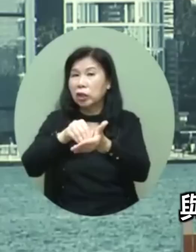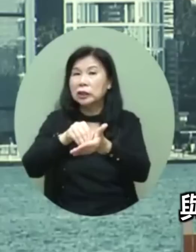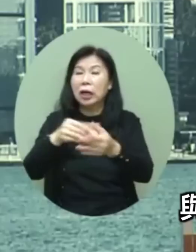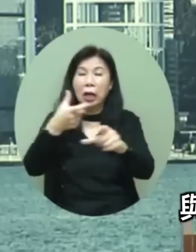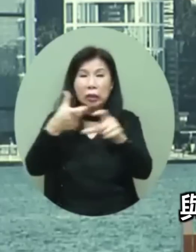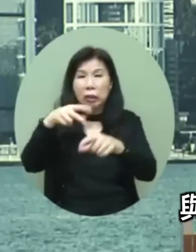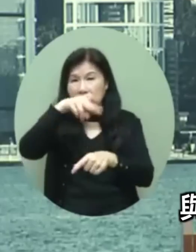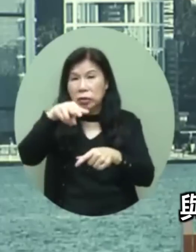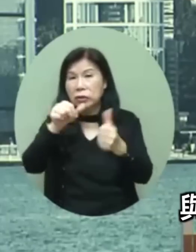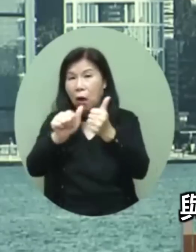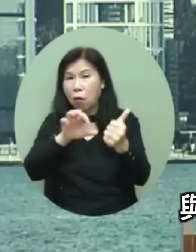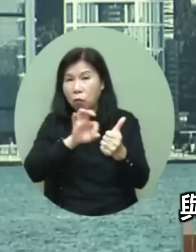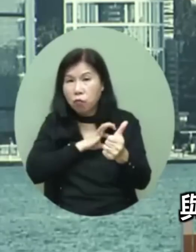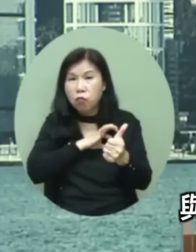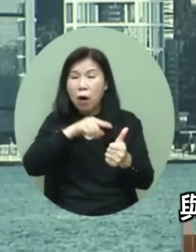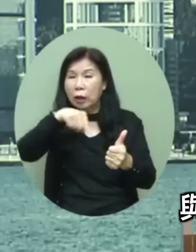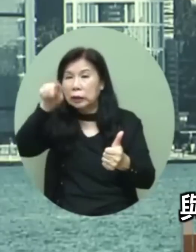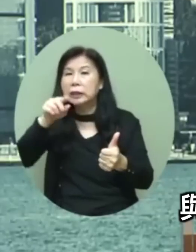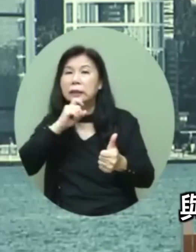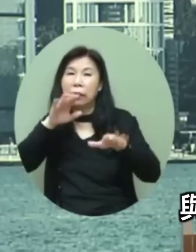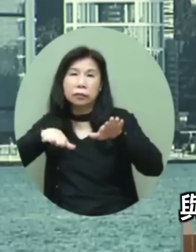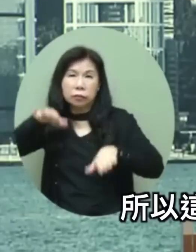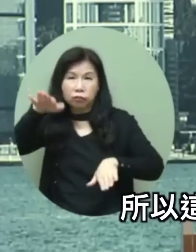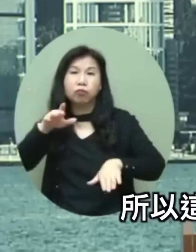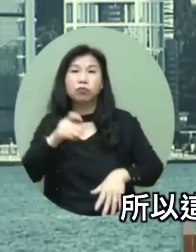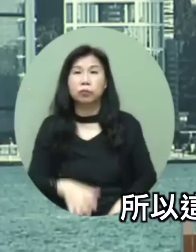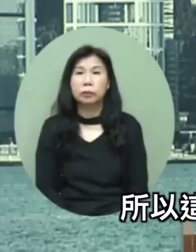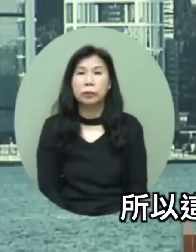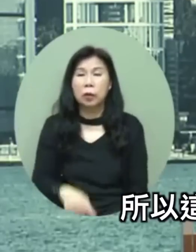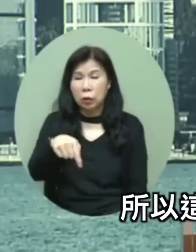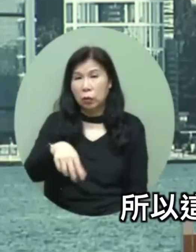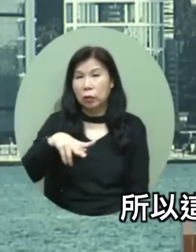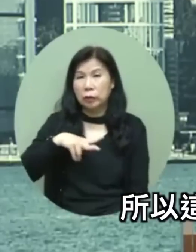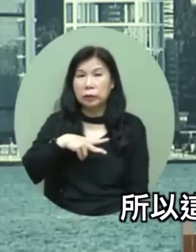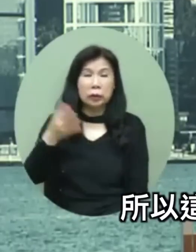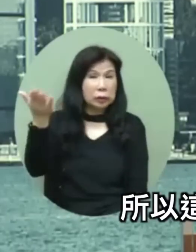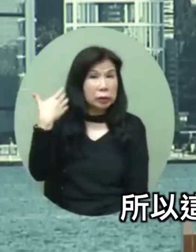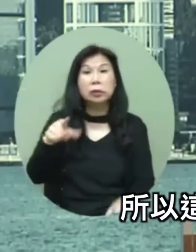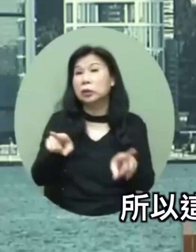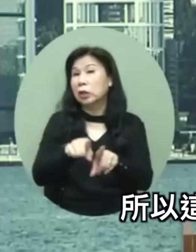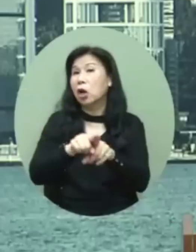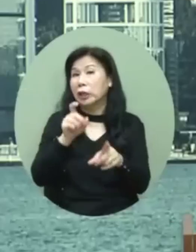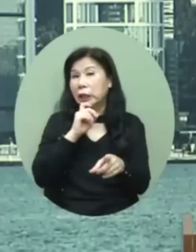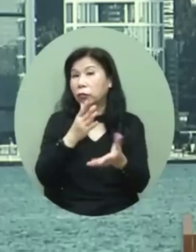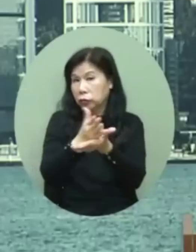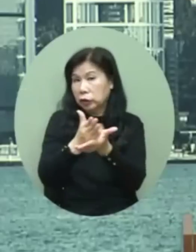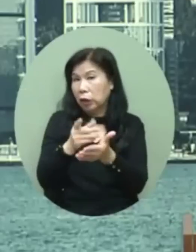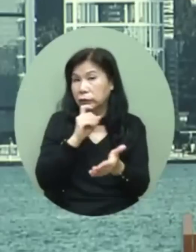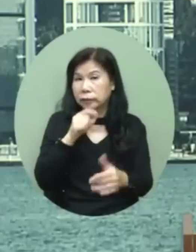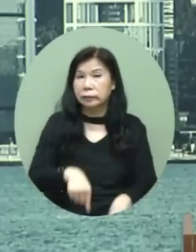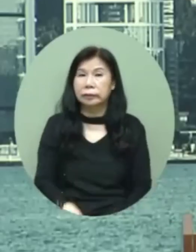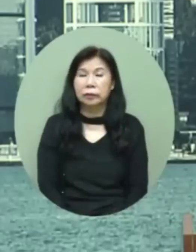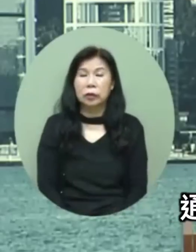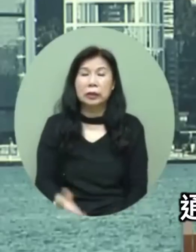酬趋势调查呢，是有较大的差异的。所以这个情况不是在以前没有发生过的。在这